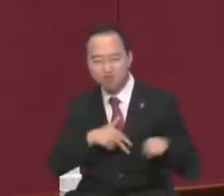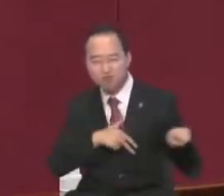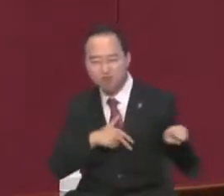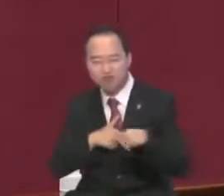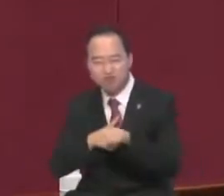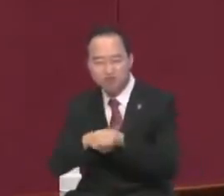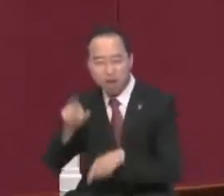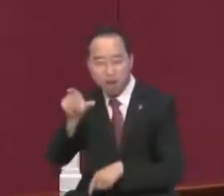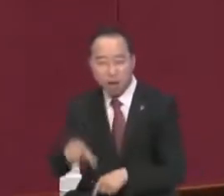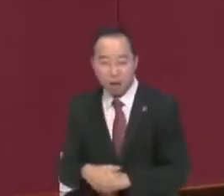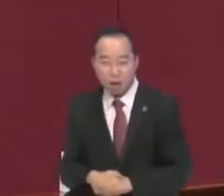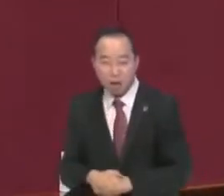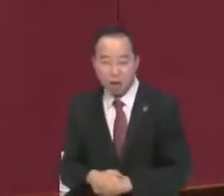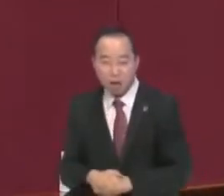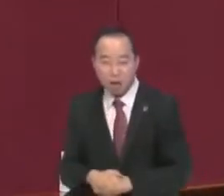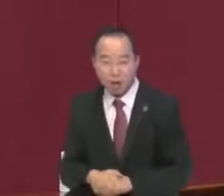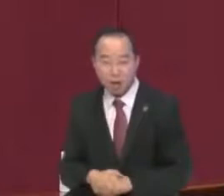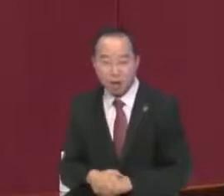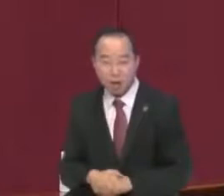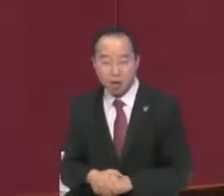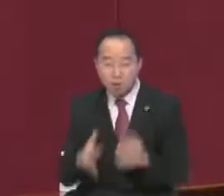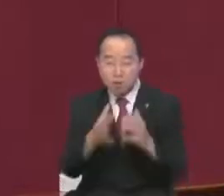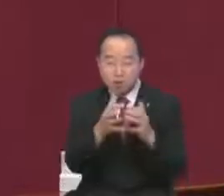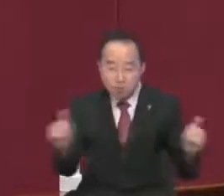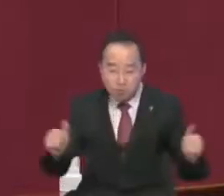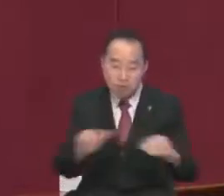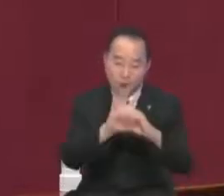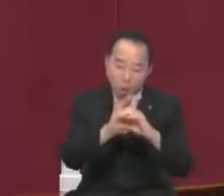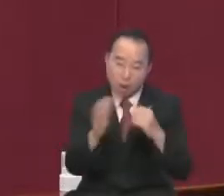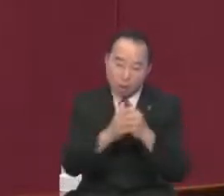보입니다. 참담하고 부끄럽습니다.